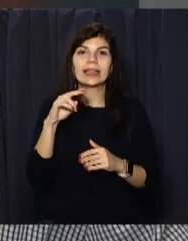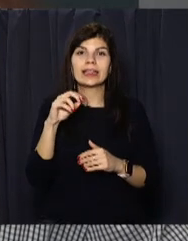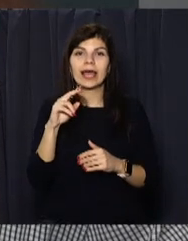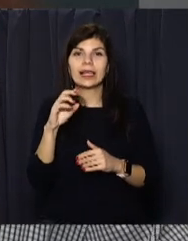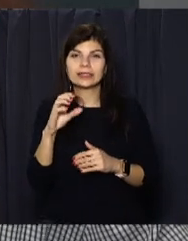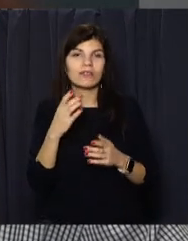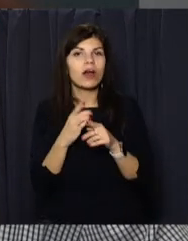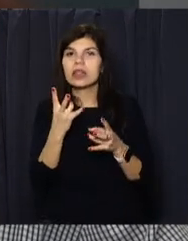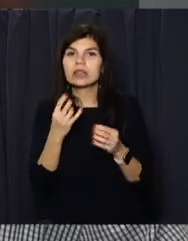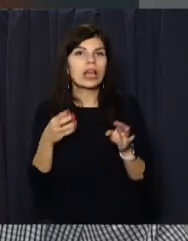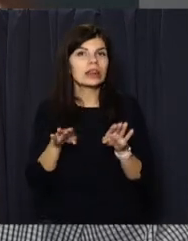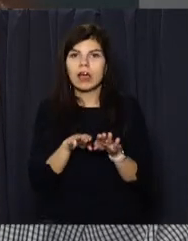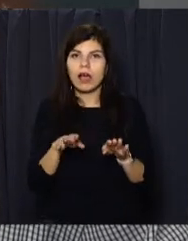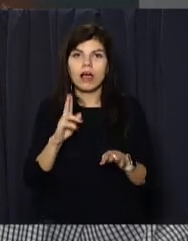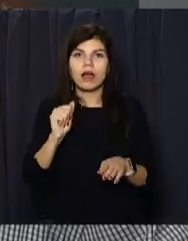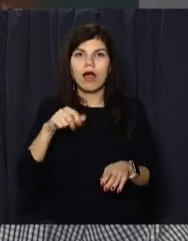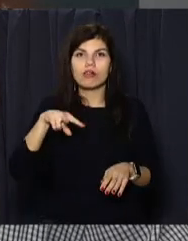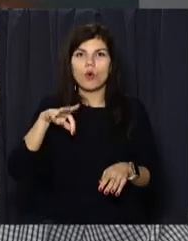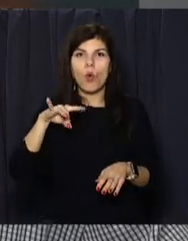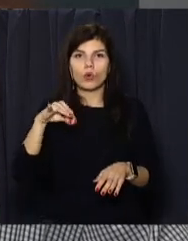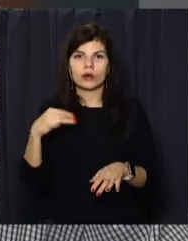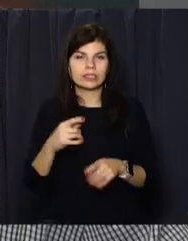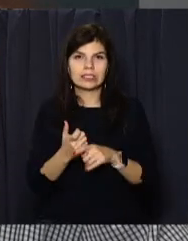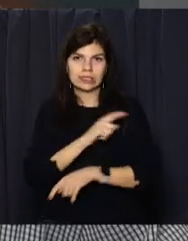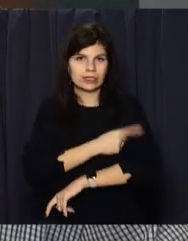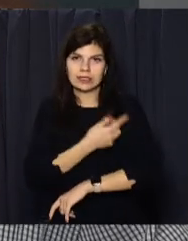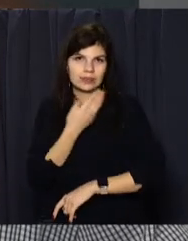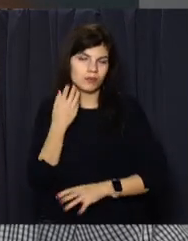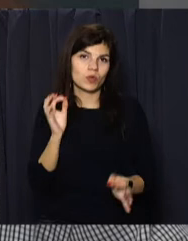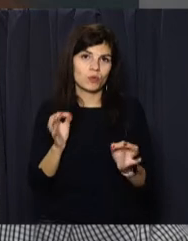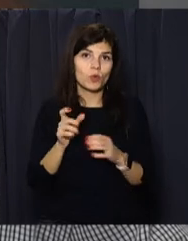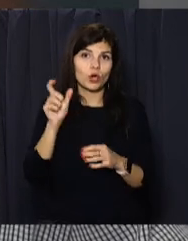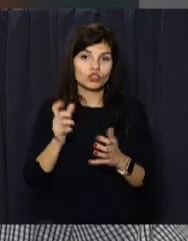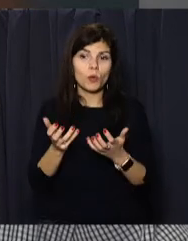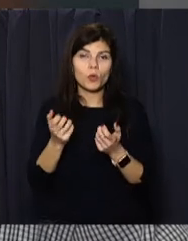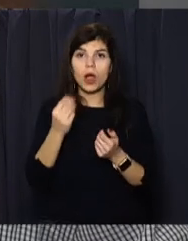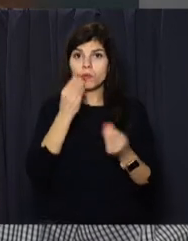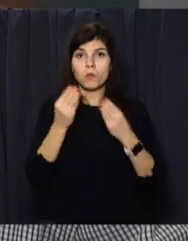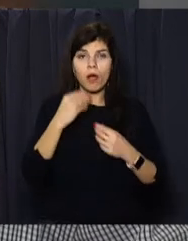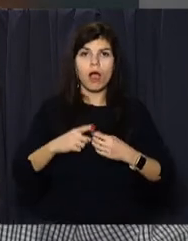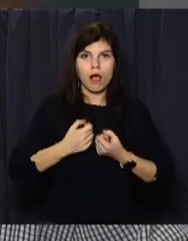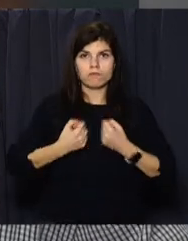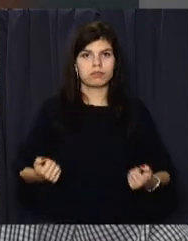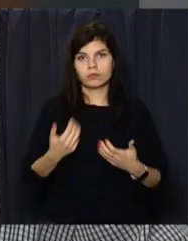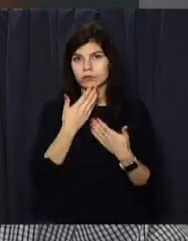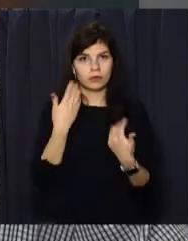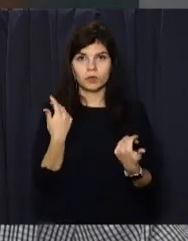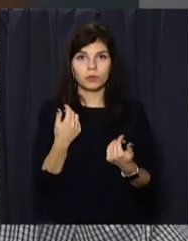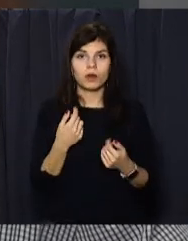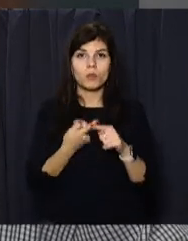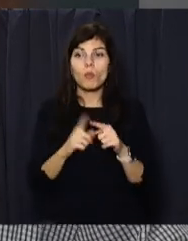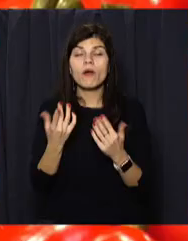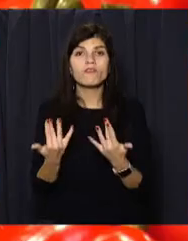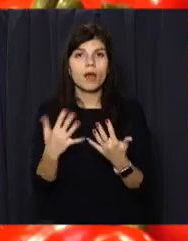таку калорійність несуть для людини. Тобто людина отримує по факту менше калорій з недоварених цих